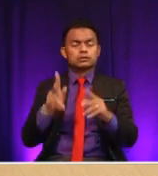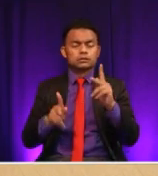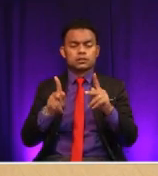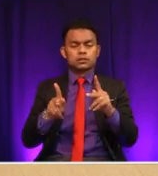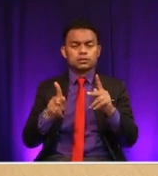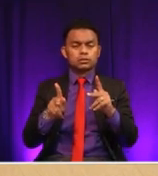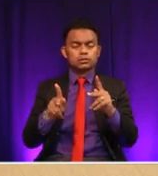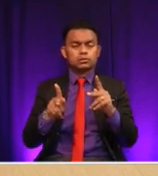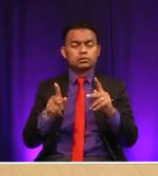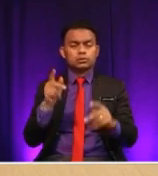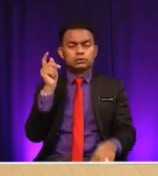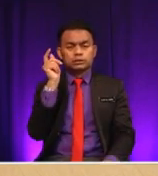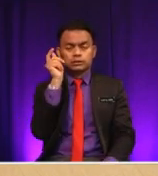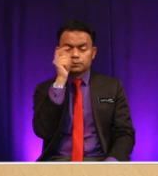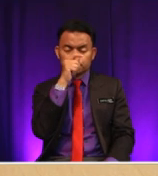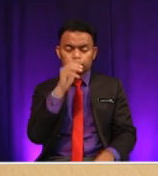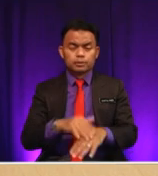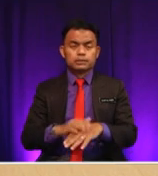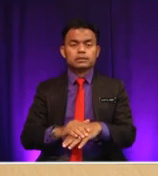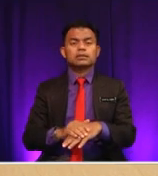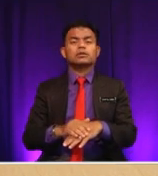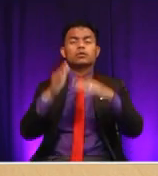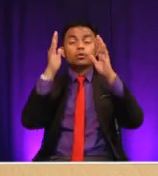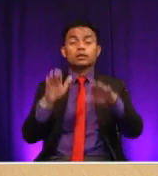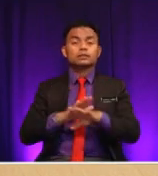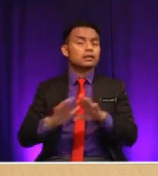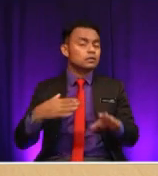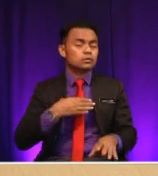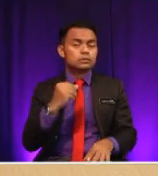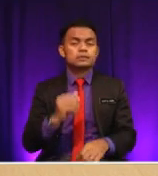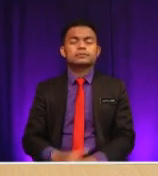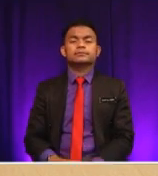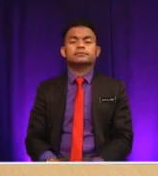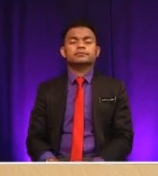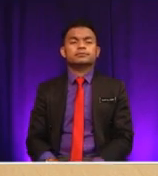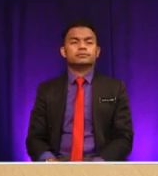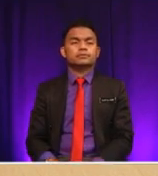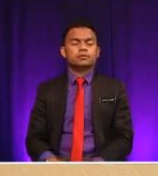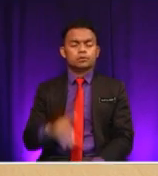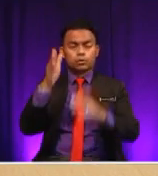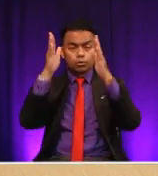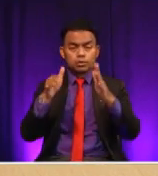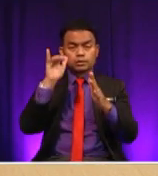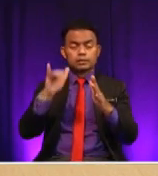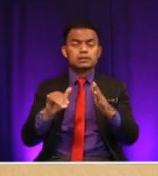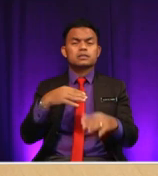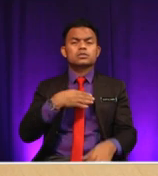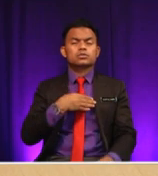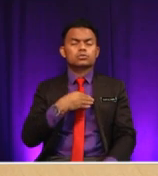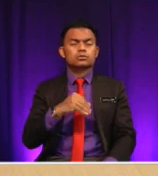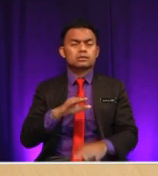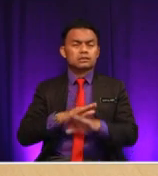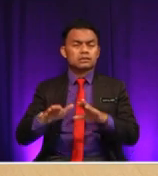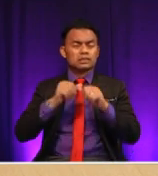menjadi keji Oke jadi di sini dijelaskan seseorang yang suka bersifat mungkin janji tidak